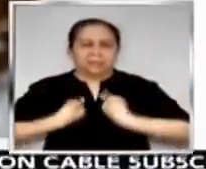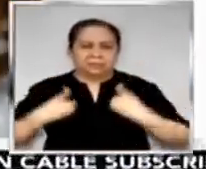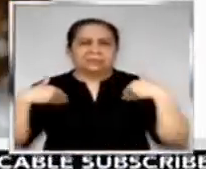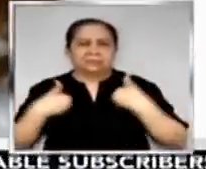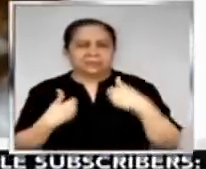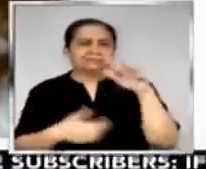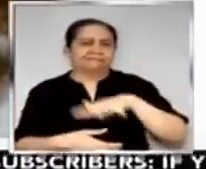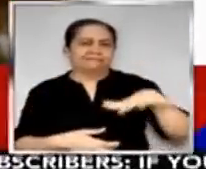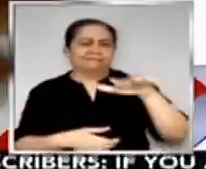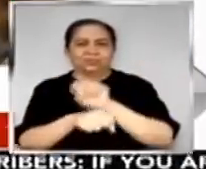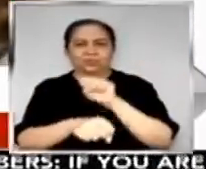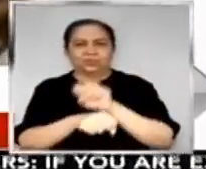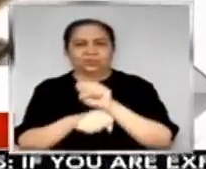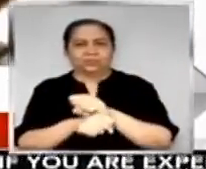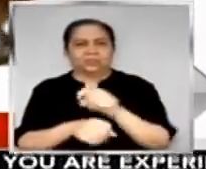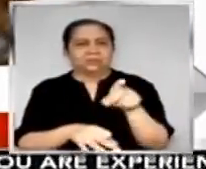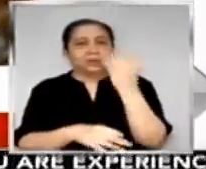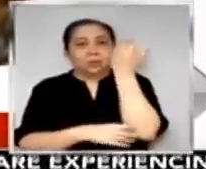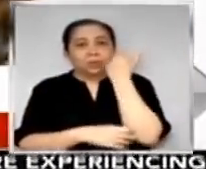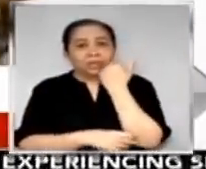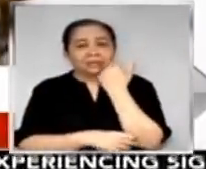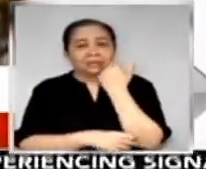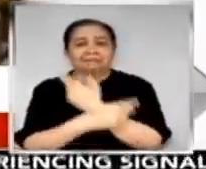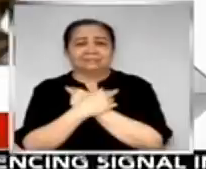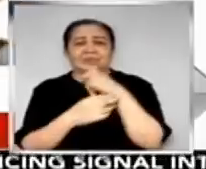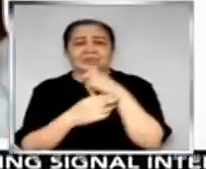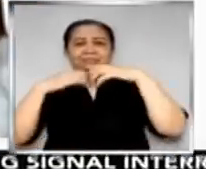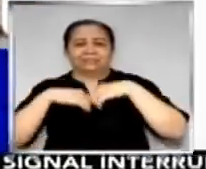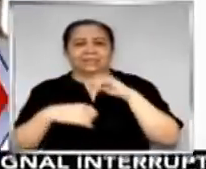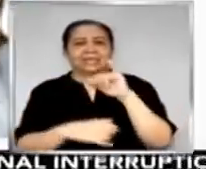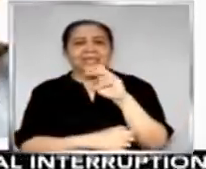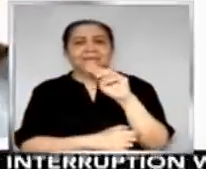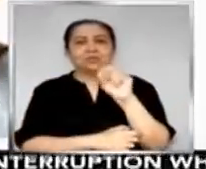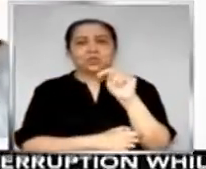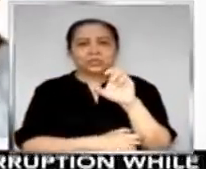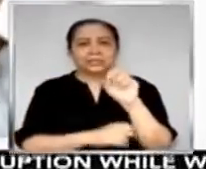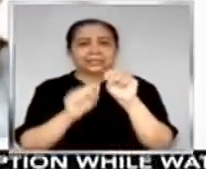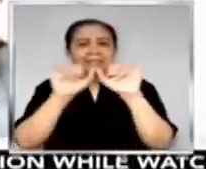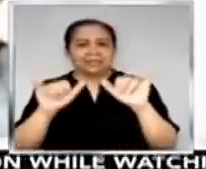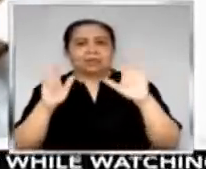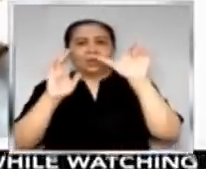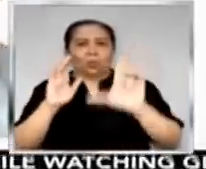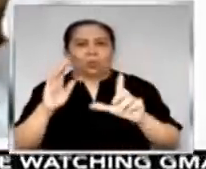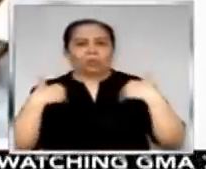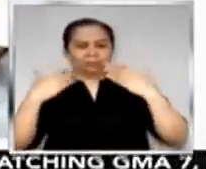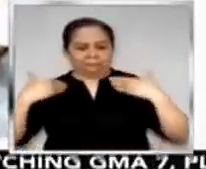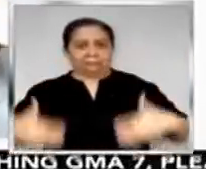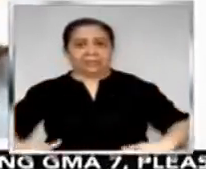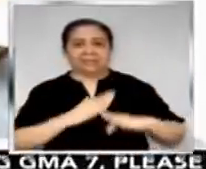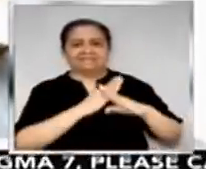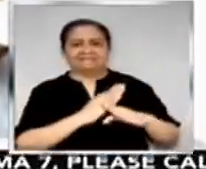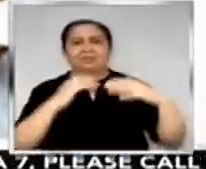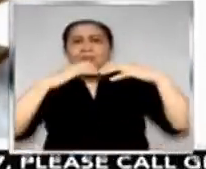Kung kulang ka sa sapat na pahinga, talagang bagsak ang immune system mo. Mababa ang body resistance mo, mas lalo kang